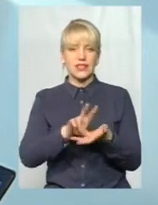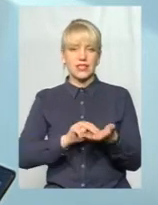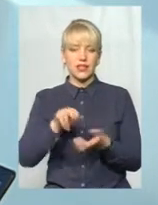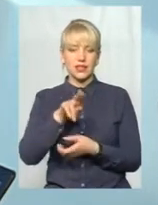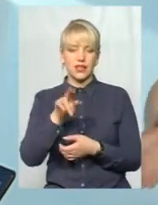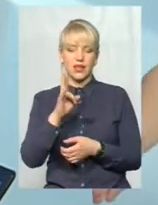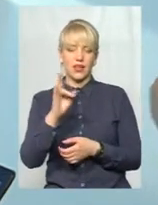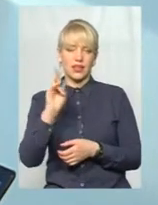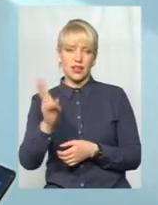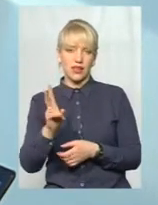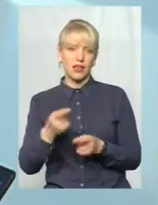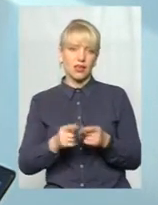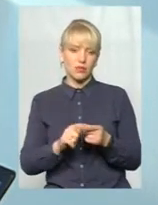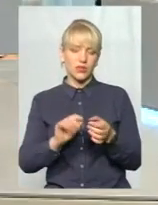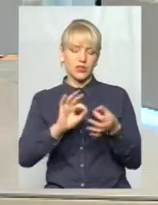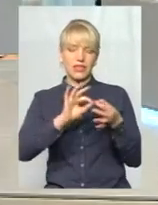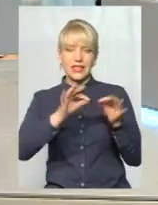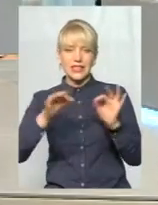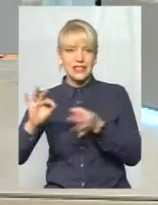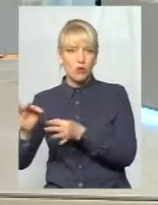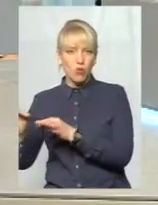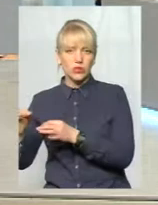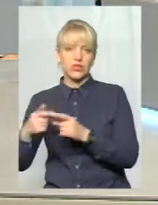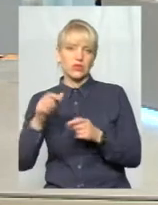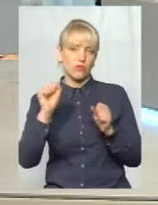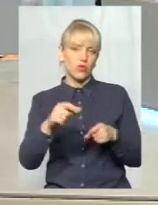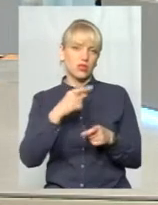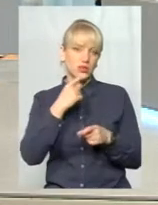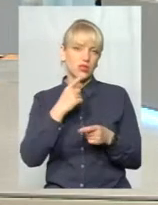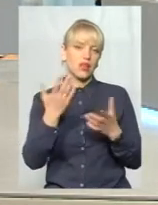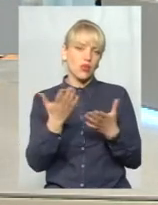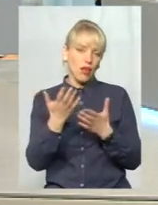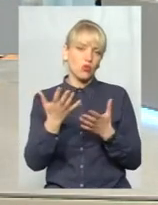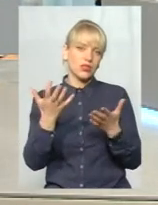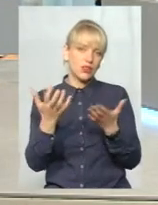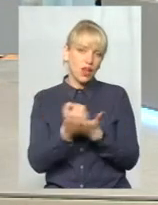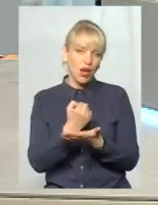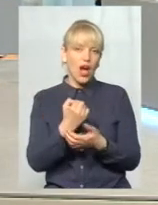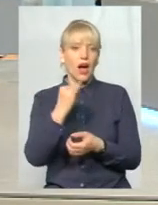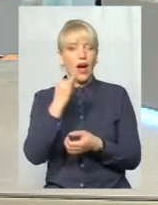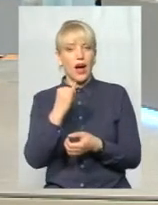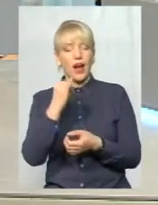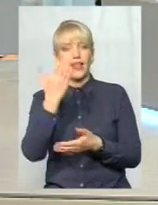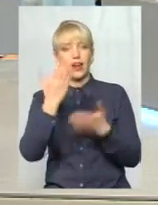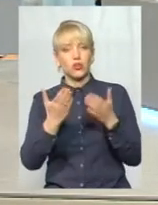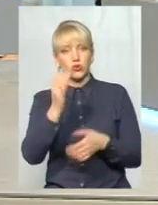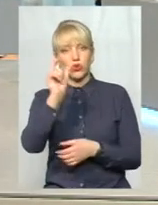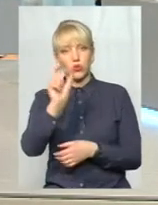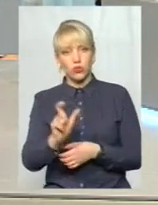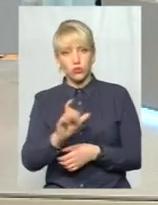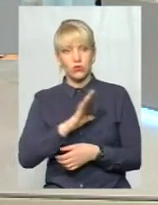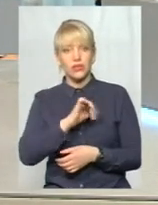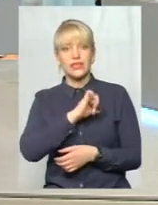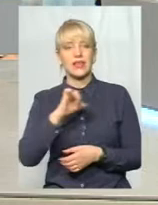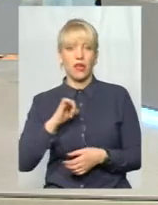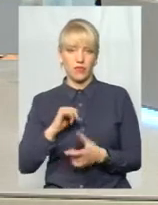визнали, і по цьому, по цій цепочці вони якось, ну, якось определяють цей факт. А якщо особа, наприклад, була сама, або